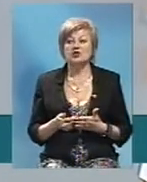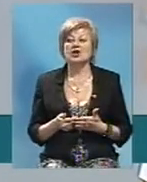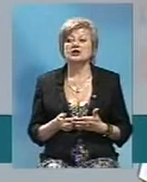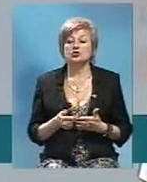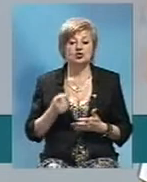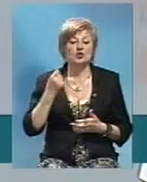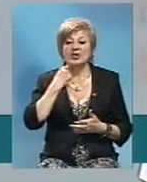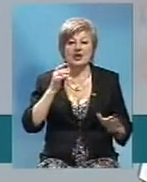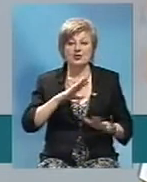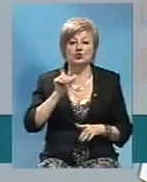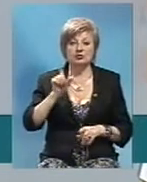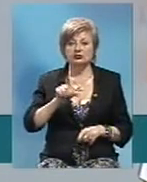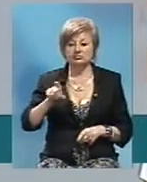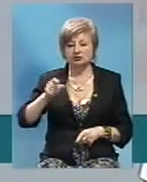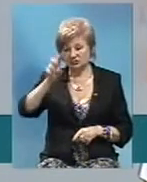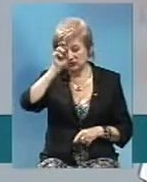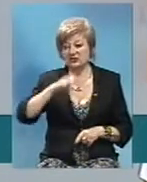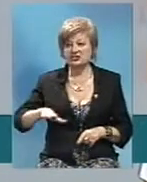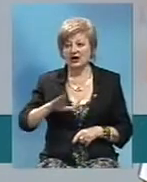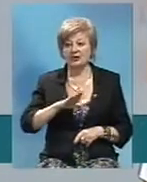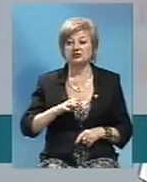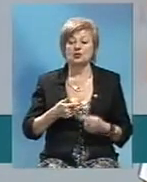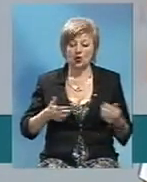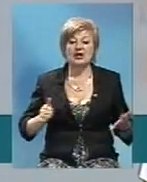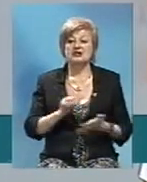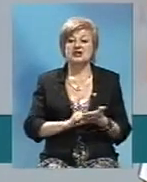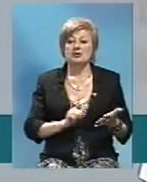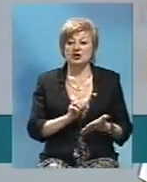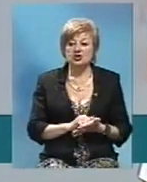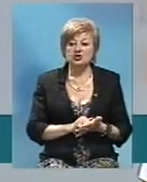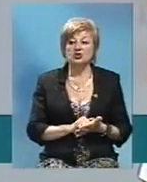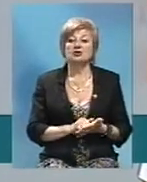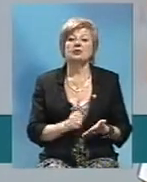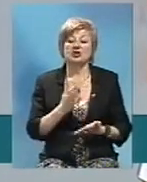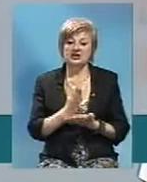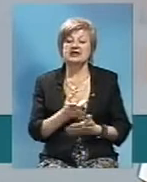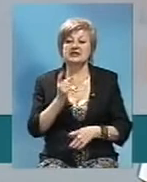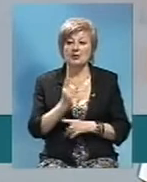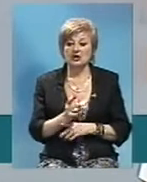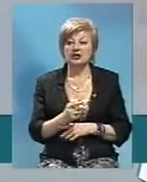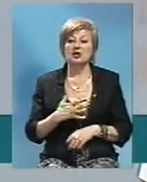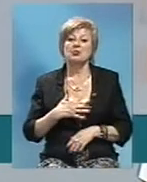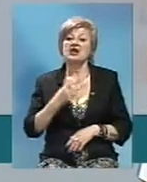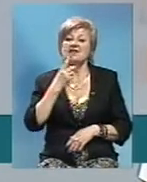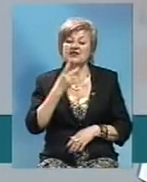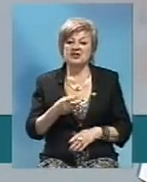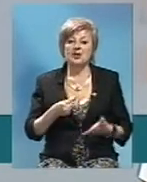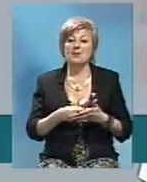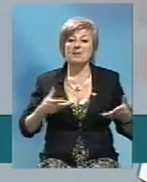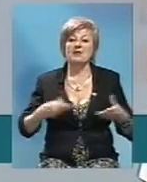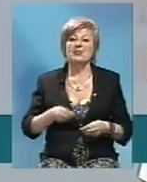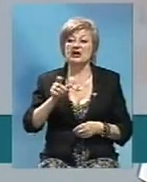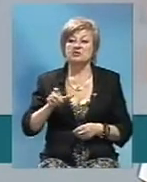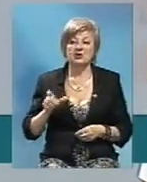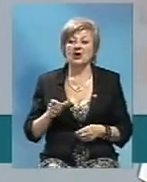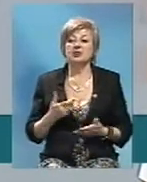трезво, в тех государствах, в которых по тем или иным причинам опять-таки действуют такие запреты, мы видим, что предприниматели, ну, не жалуются